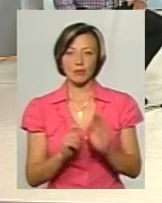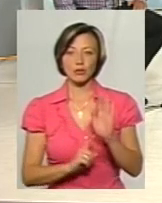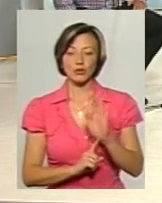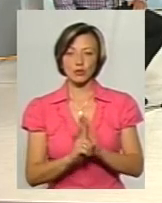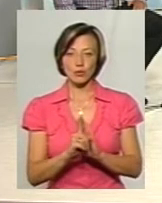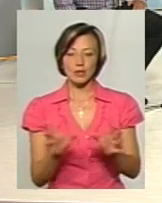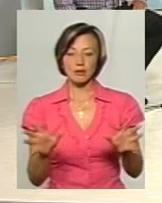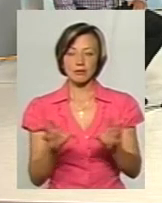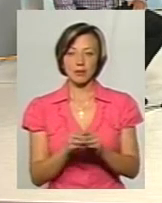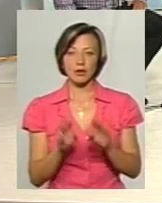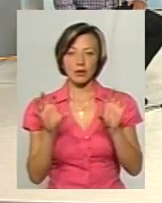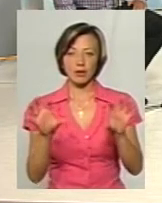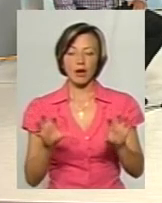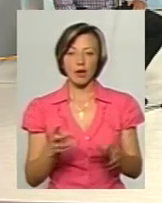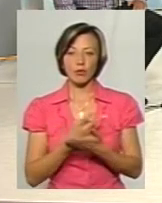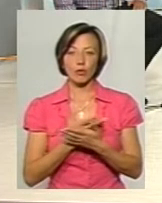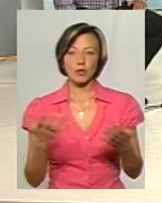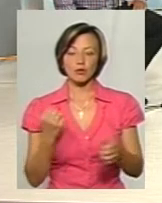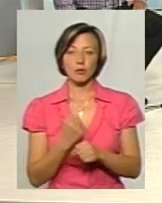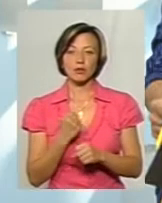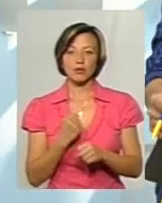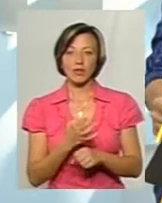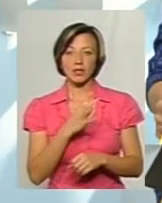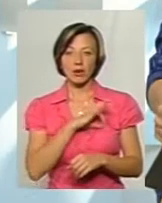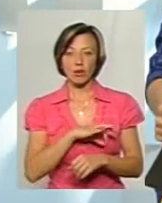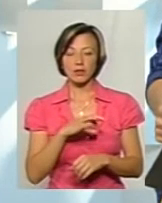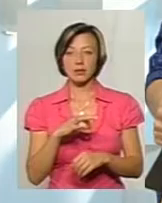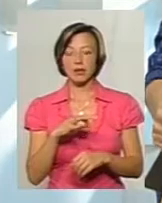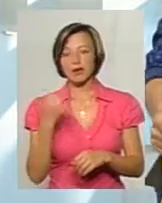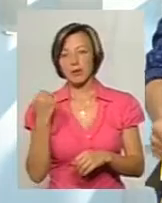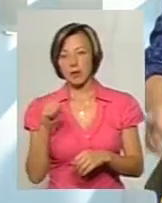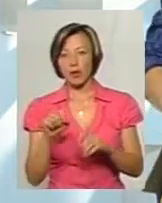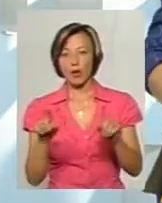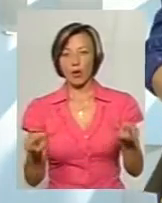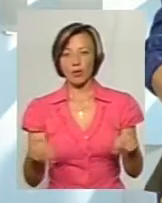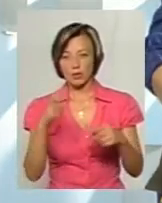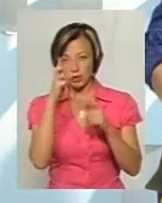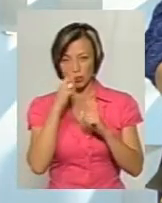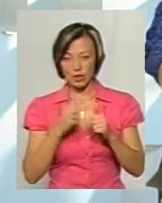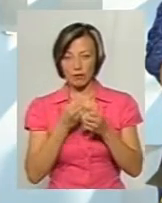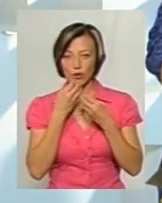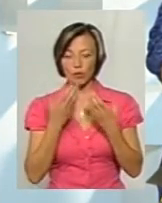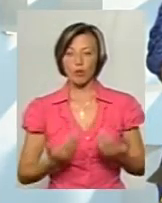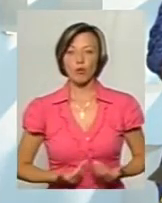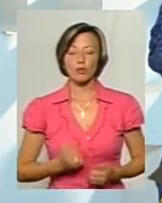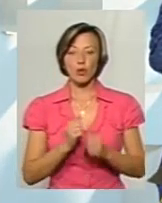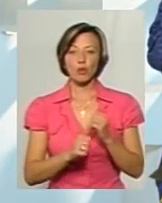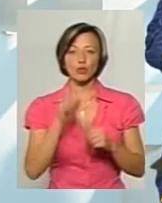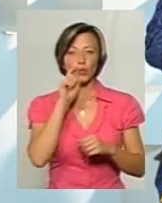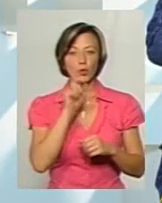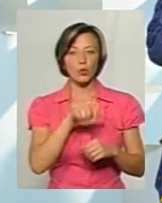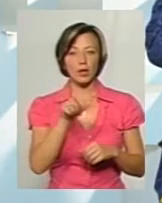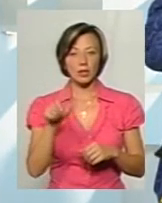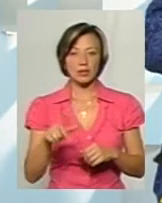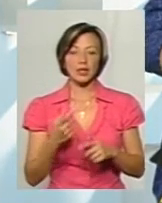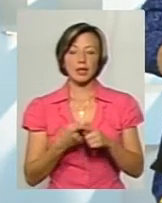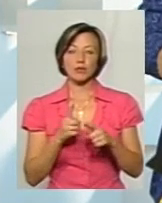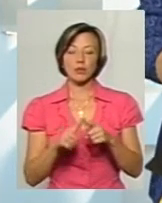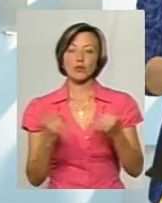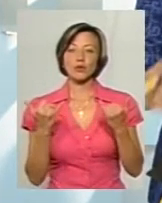вони спільно, легально, публічно працювати на користь перемоги та розквіту держави і добробуту кожного українця. На